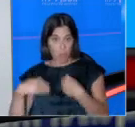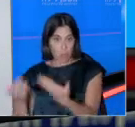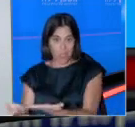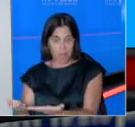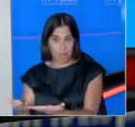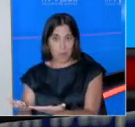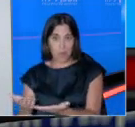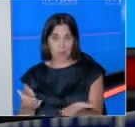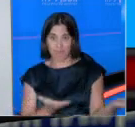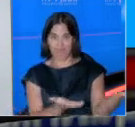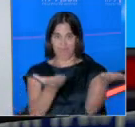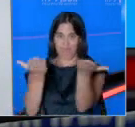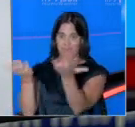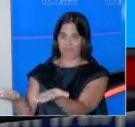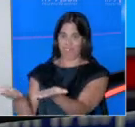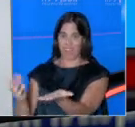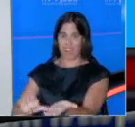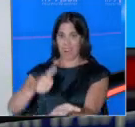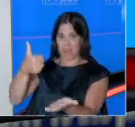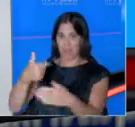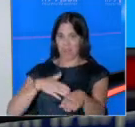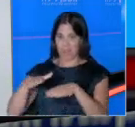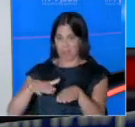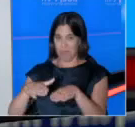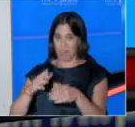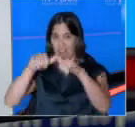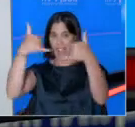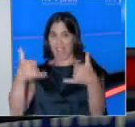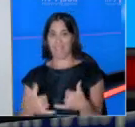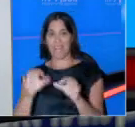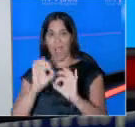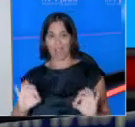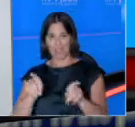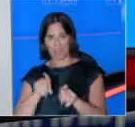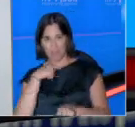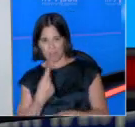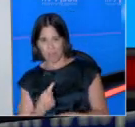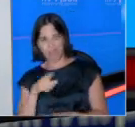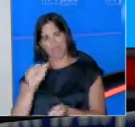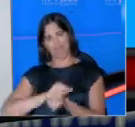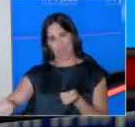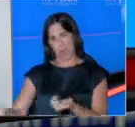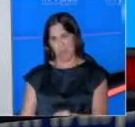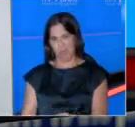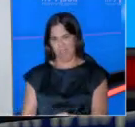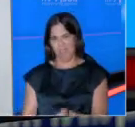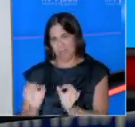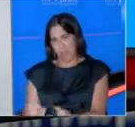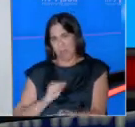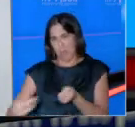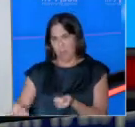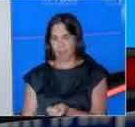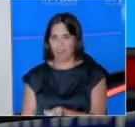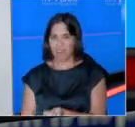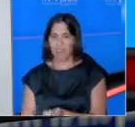לו על כפיים, להיות, כמו שאמר איציק הקביע הקדוש, תאמין לי, אני, אז הוא מחוק. אז הוא פשוט מחוק.